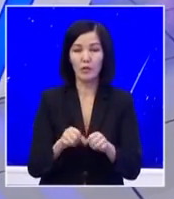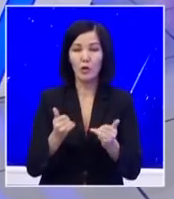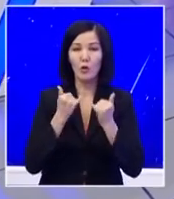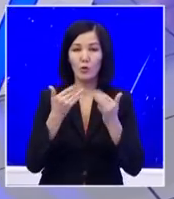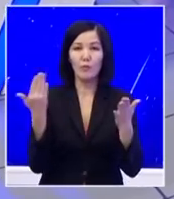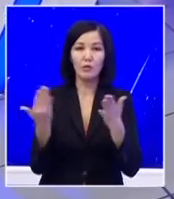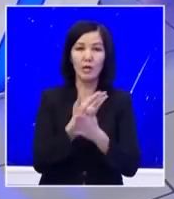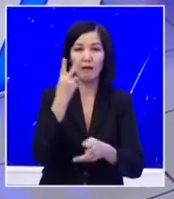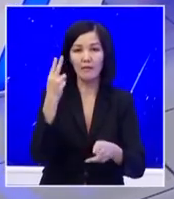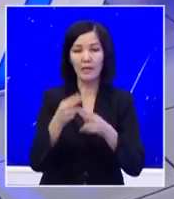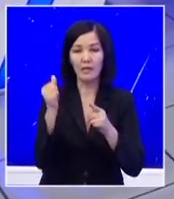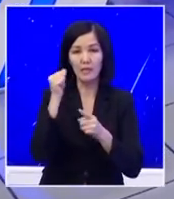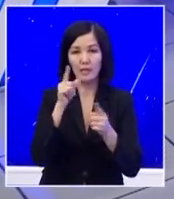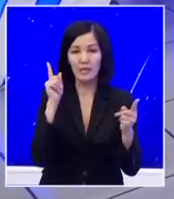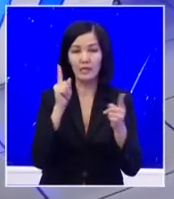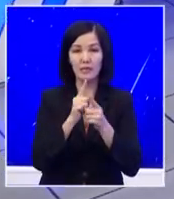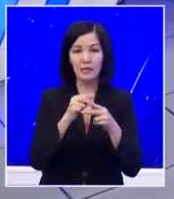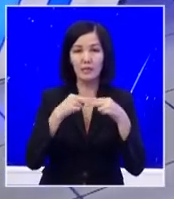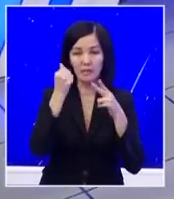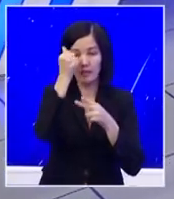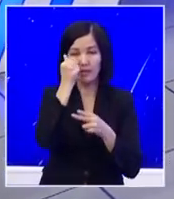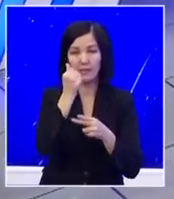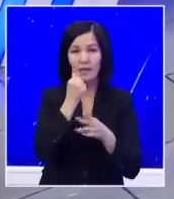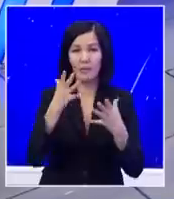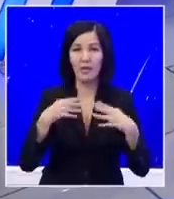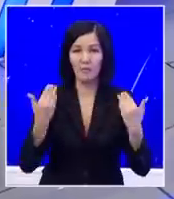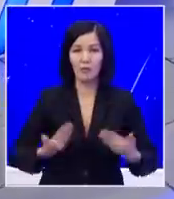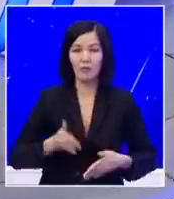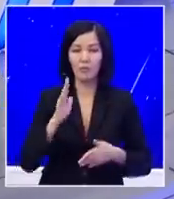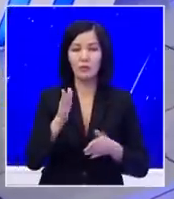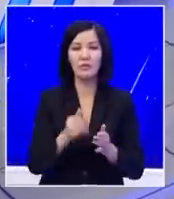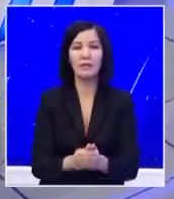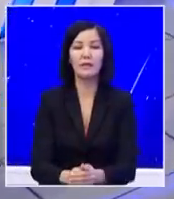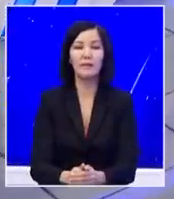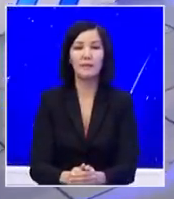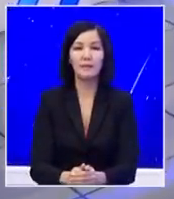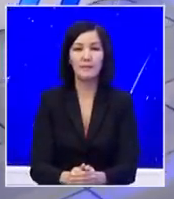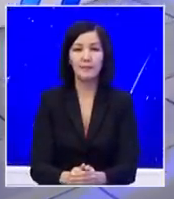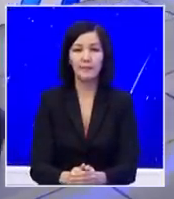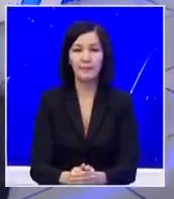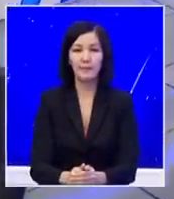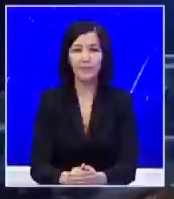Құрметті көрермен, бүгінгі айтар ақпарат осы. Біз өздеріңізбен келер күні қайта қауышамыз. Аман сау болыңыздар.